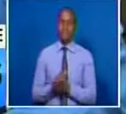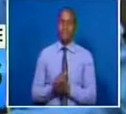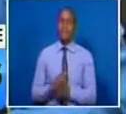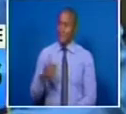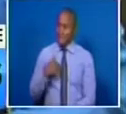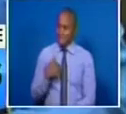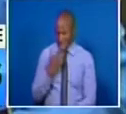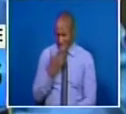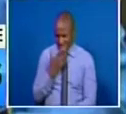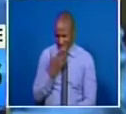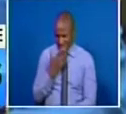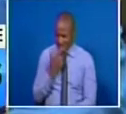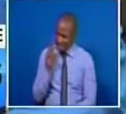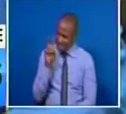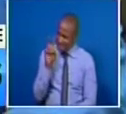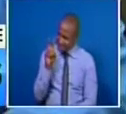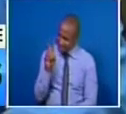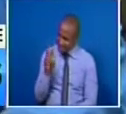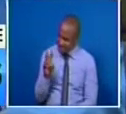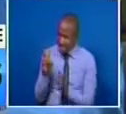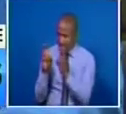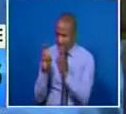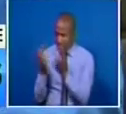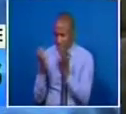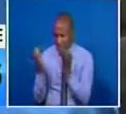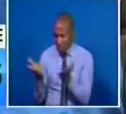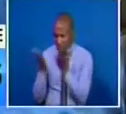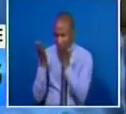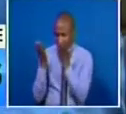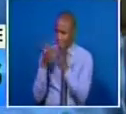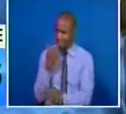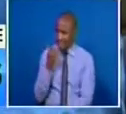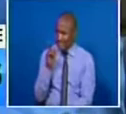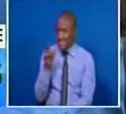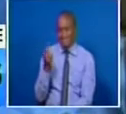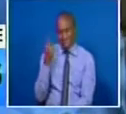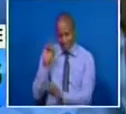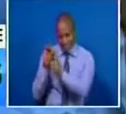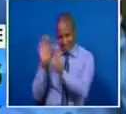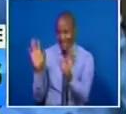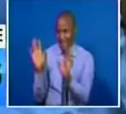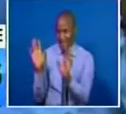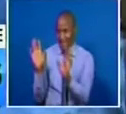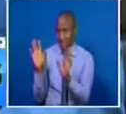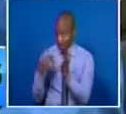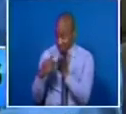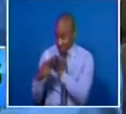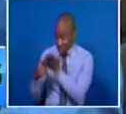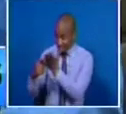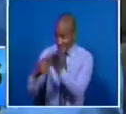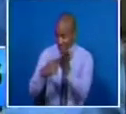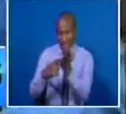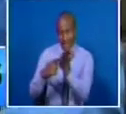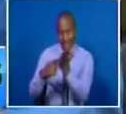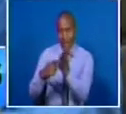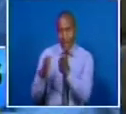nilikuwa nimeangalia mambo ambayo yanahitajika kuangaliwa na hayo tulikuwa tunayaelewa. Kwa hivyo mdahalo ni chance